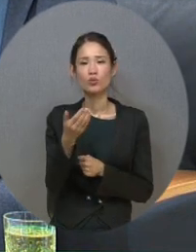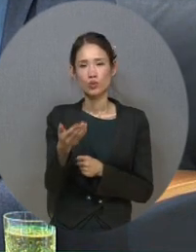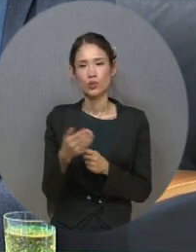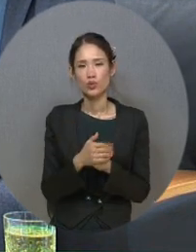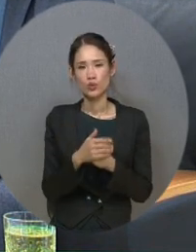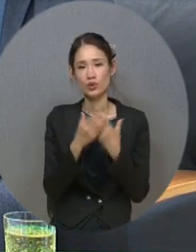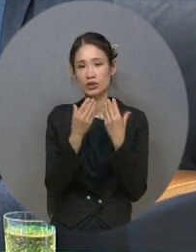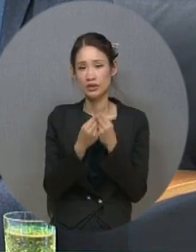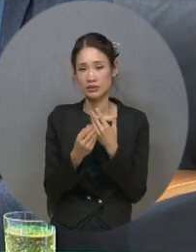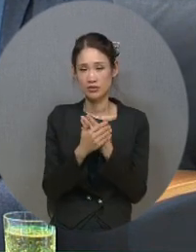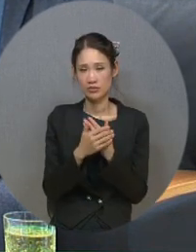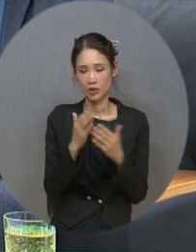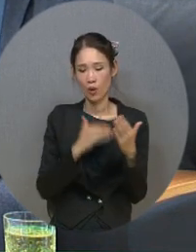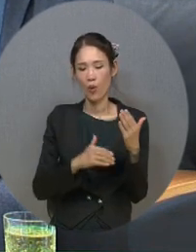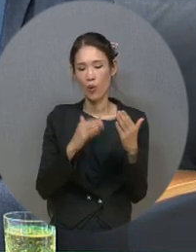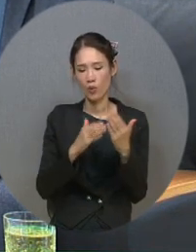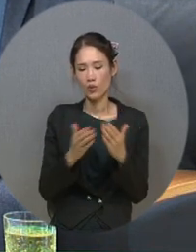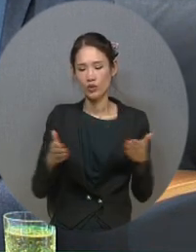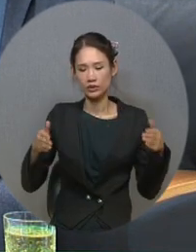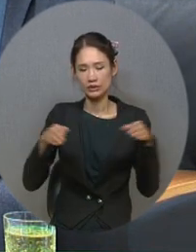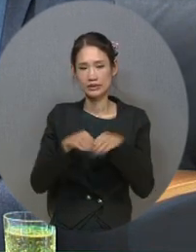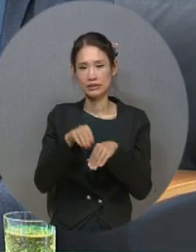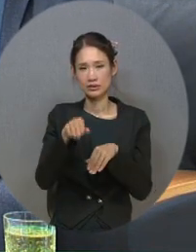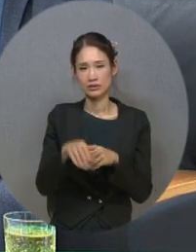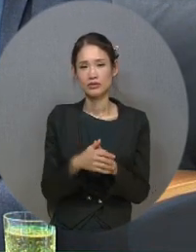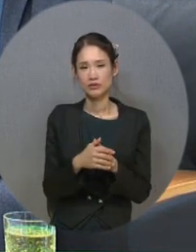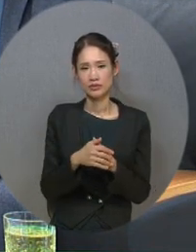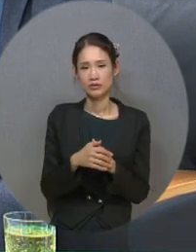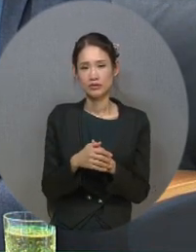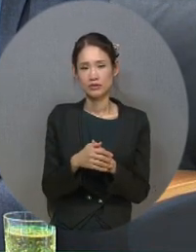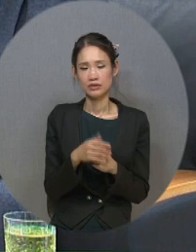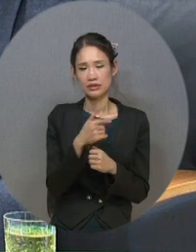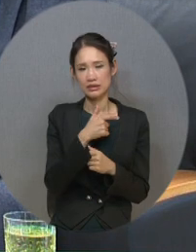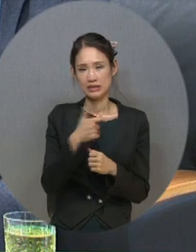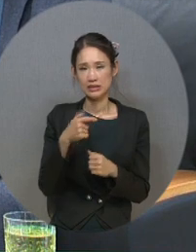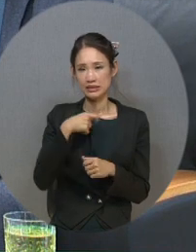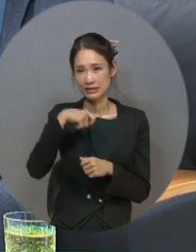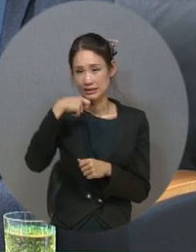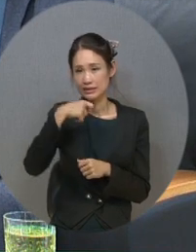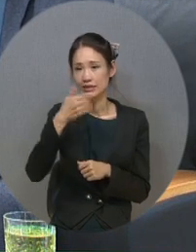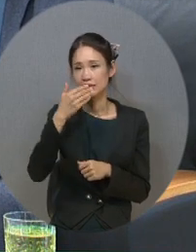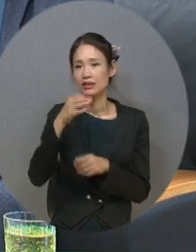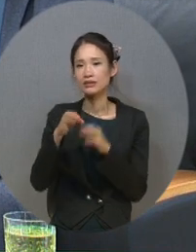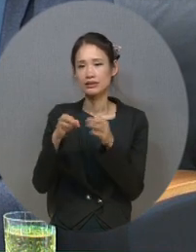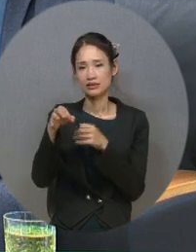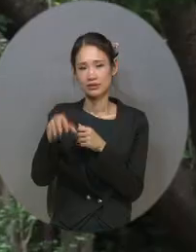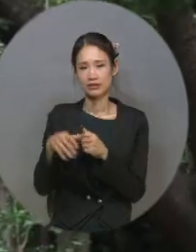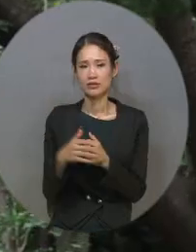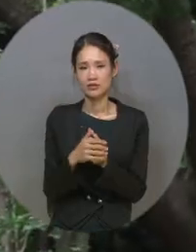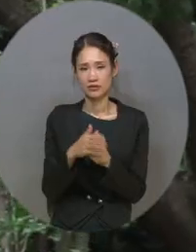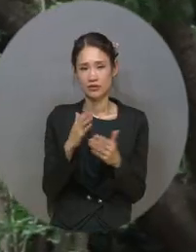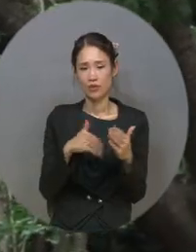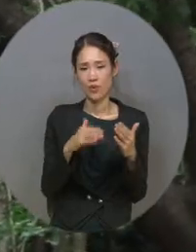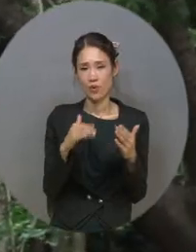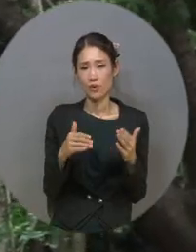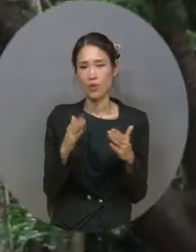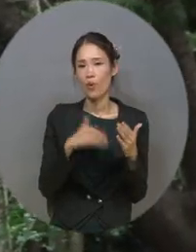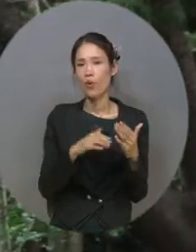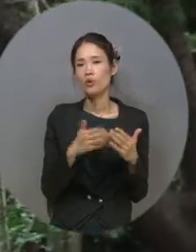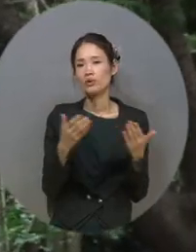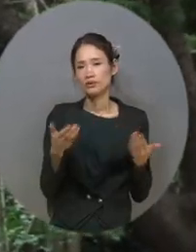들면 공공시설, 그다음에 대중식당, 그다음에 공원, 그